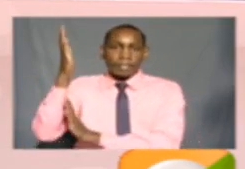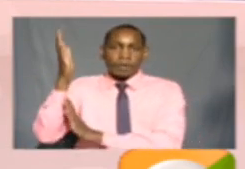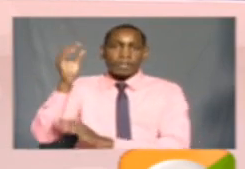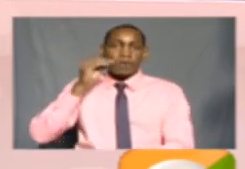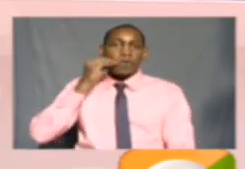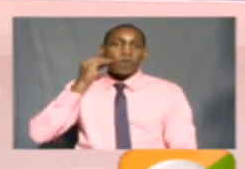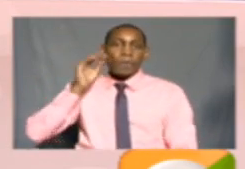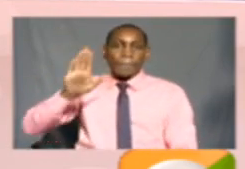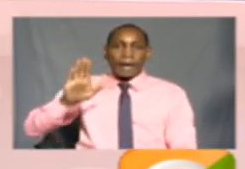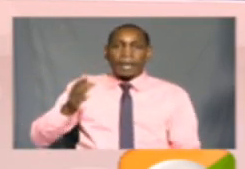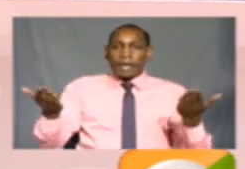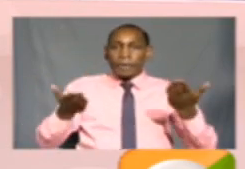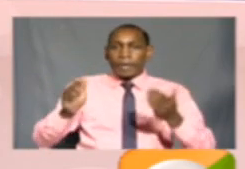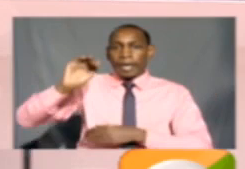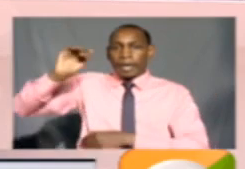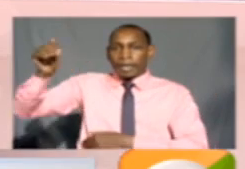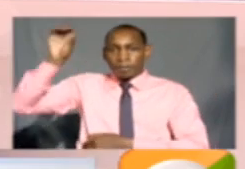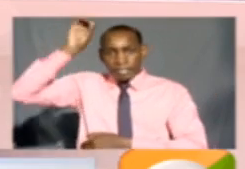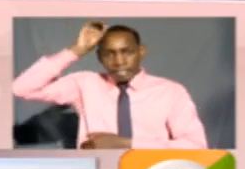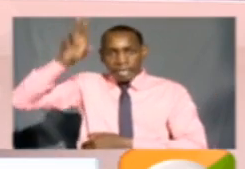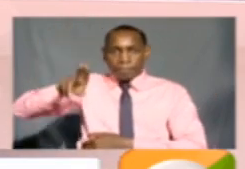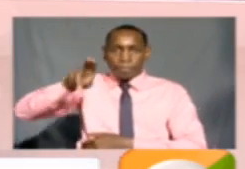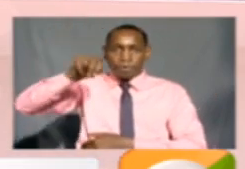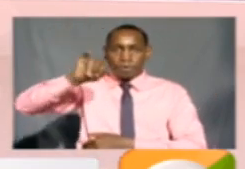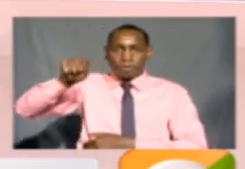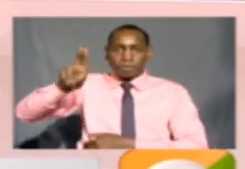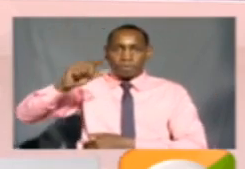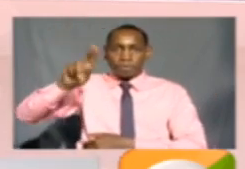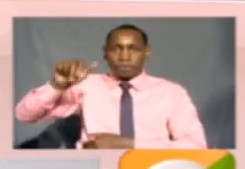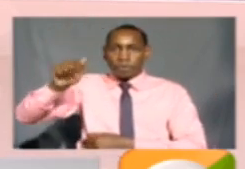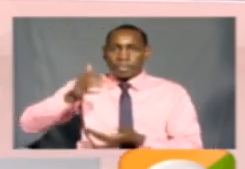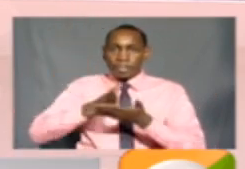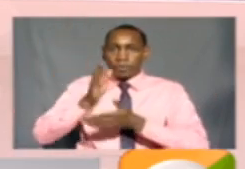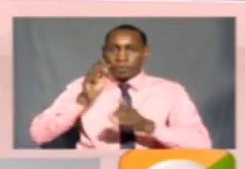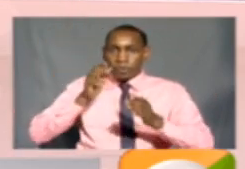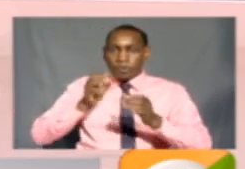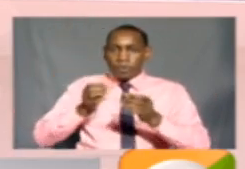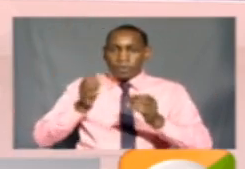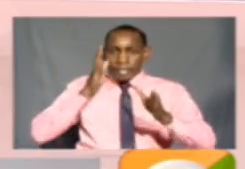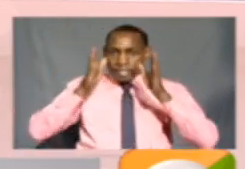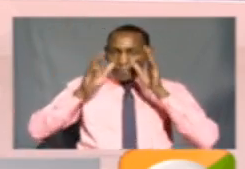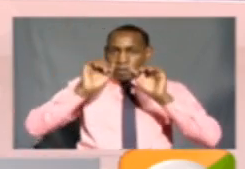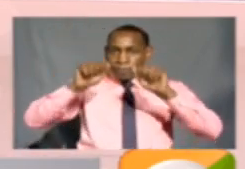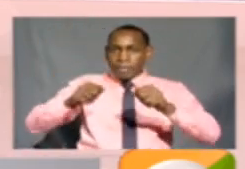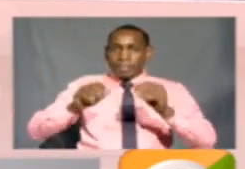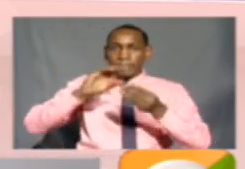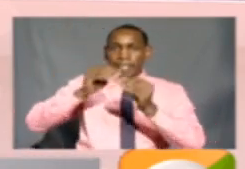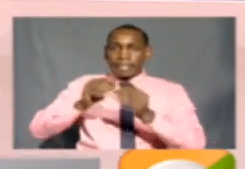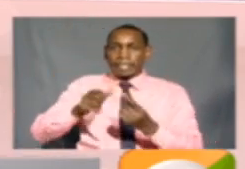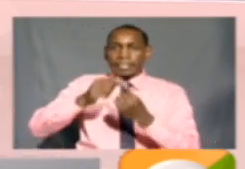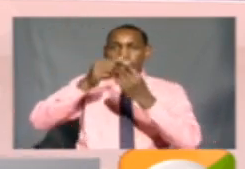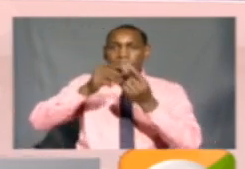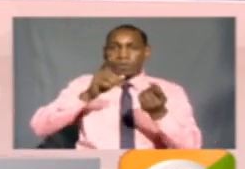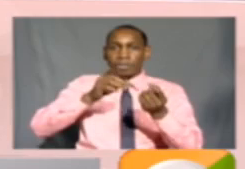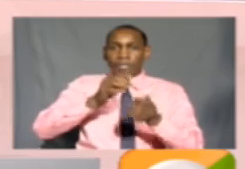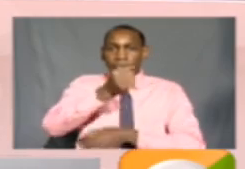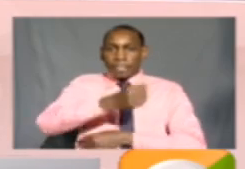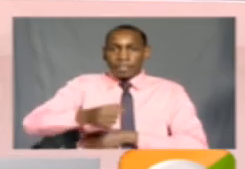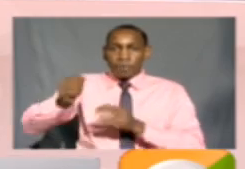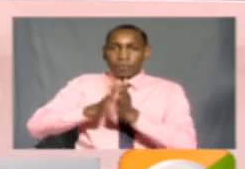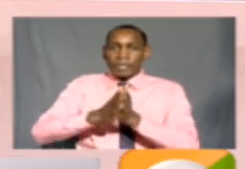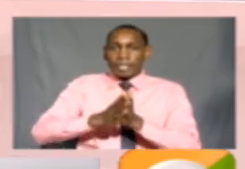nyumbani kwao huko kaunti ya Kiambu. Njuguna kupitia uvumbuzi wake ameweza kutengeneza mlango spesheli na hata mashine ya kulisha